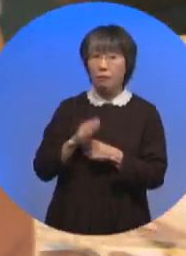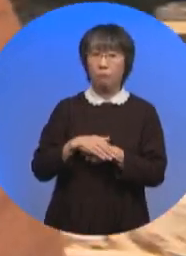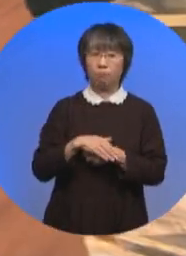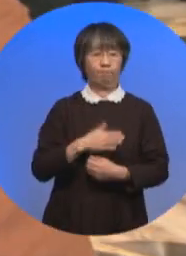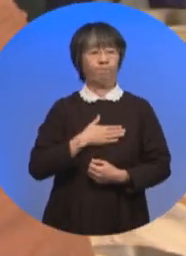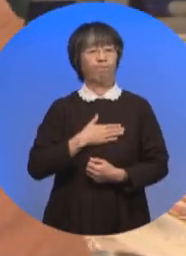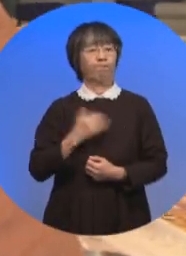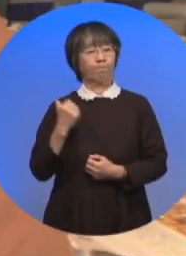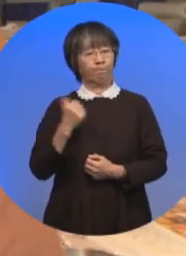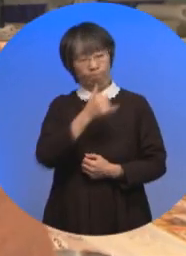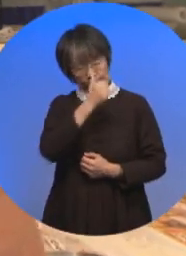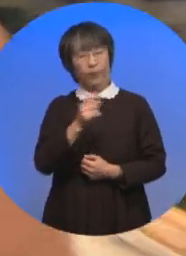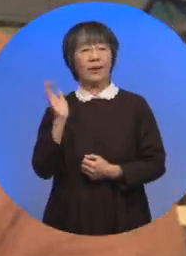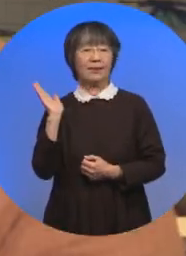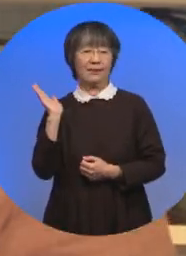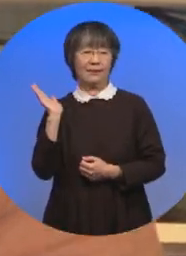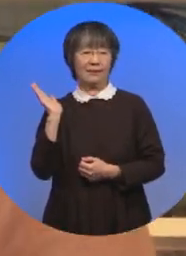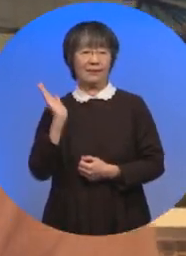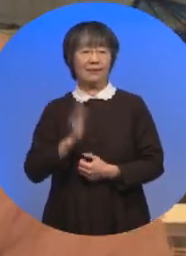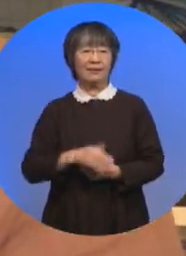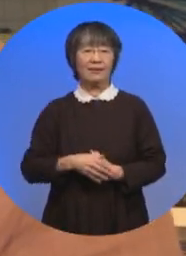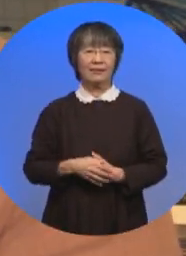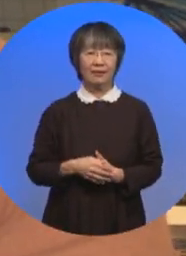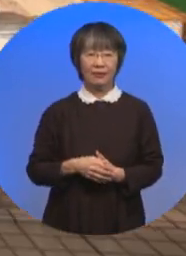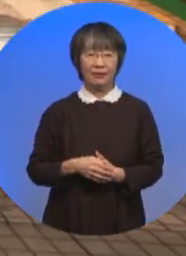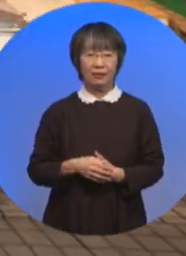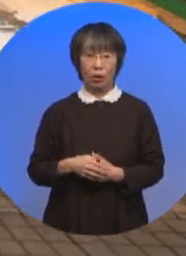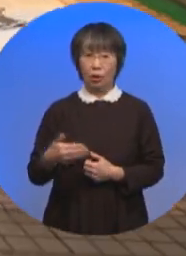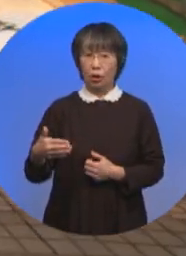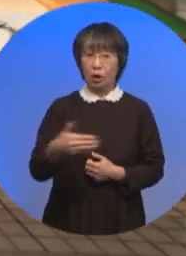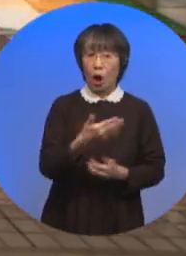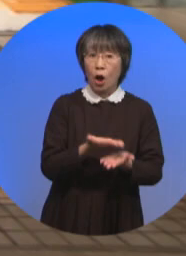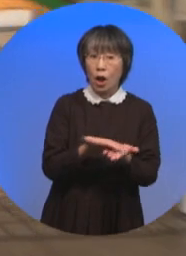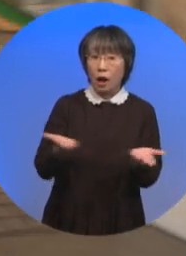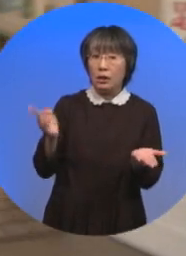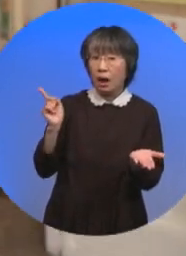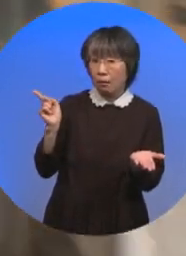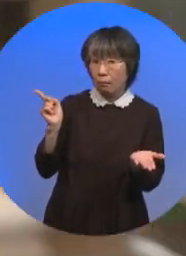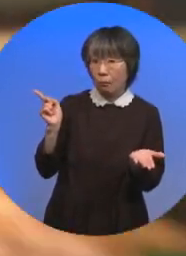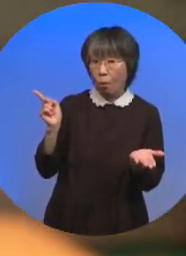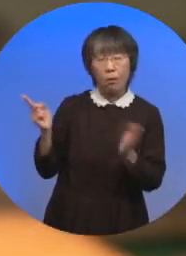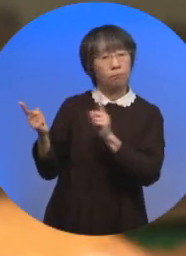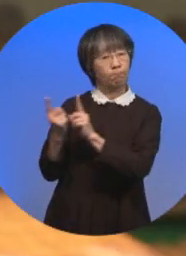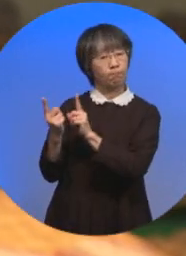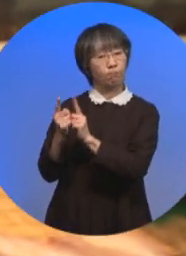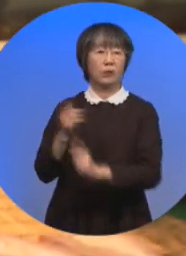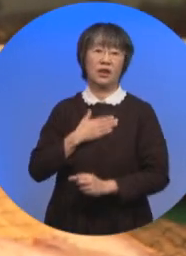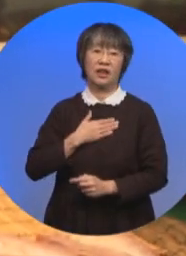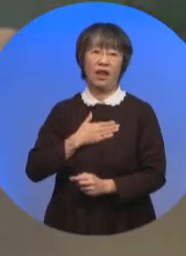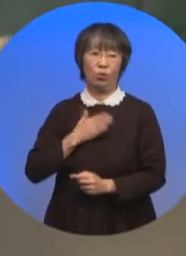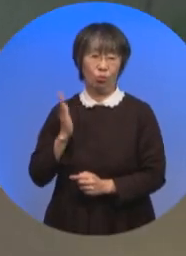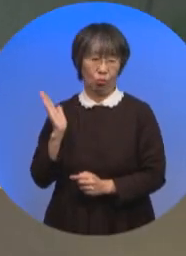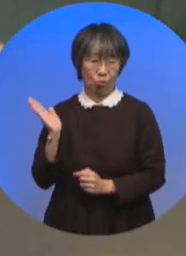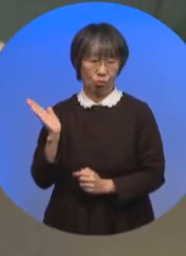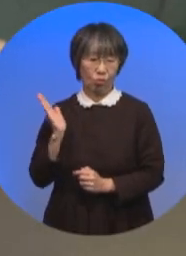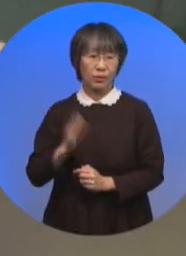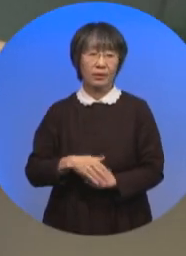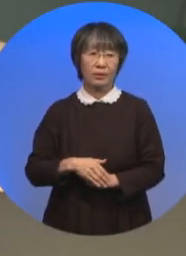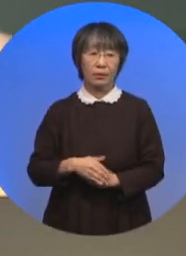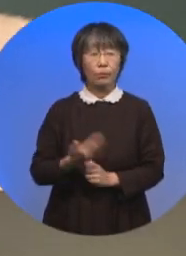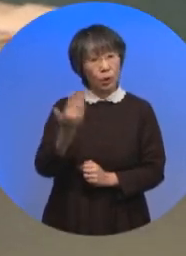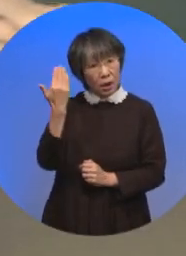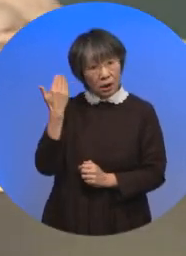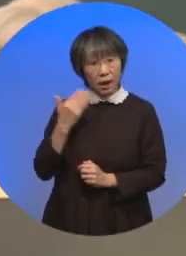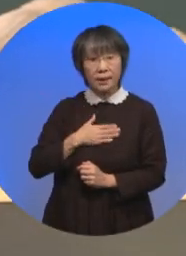ますじゃあ本当に知ってます 石神さんも知り合いでし たそうなんや そう知り合